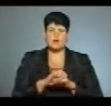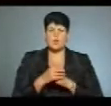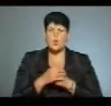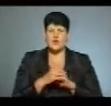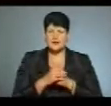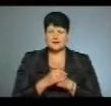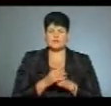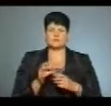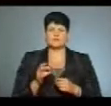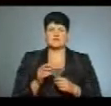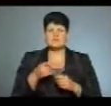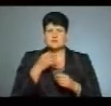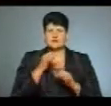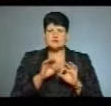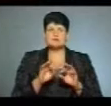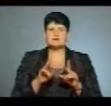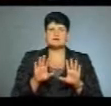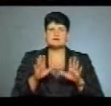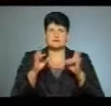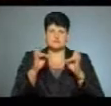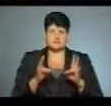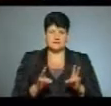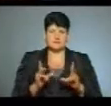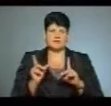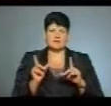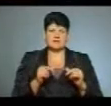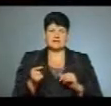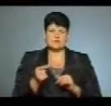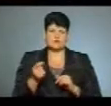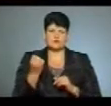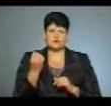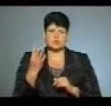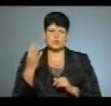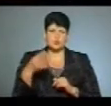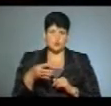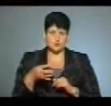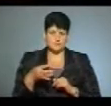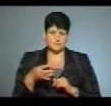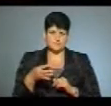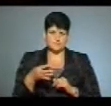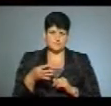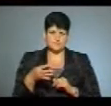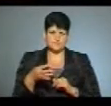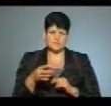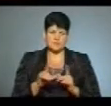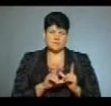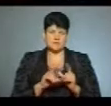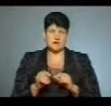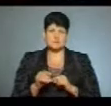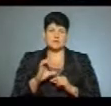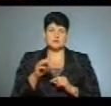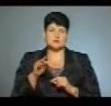щиколоток ніг. Він розповів, як сталася аварія. Ми виїхали з Тернополя у 14:40. І доїжджаємо до